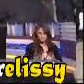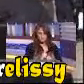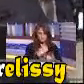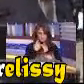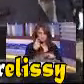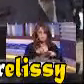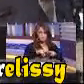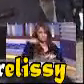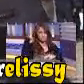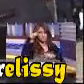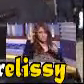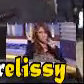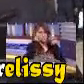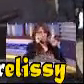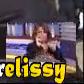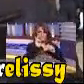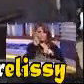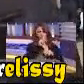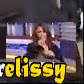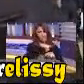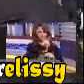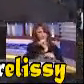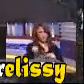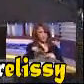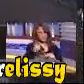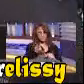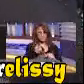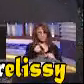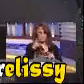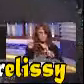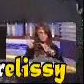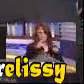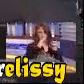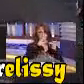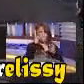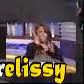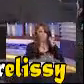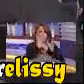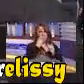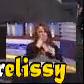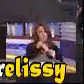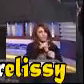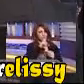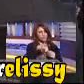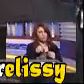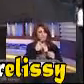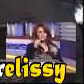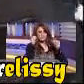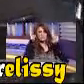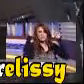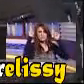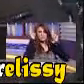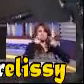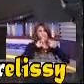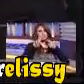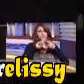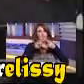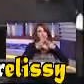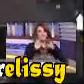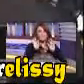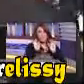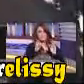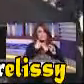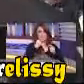في المديريه، وضد اللي بيحصل في ان هم يولعوا وكل حاجه، واحنا لو وقفنا اتظاهرنا بشكل سلمي الناس